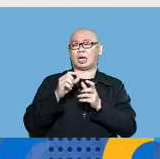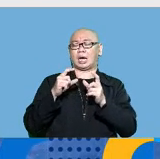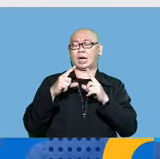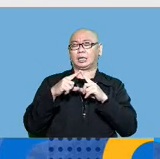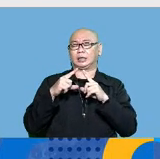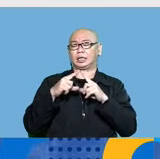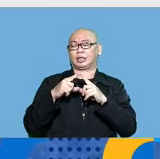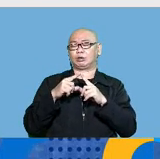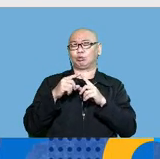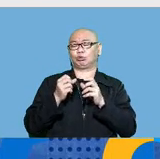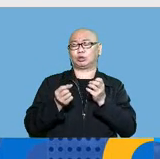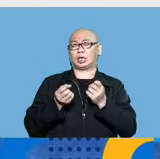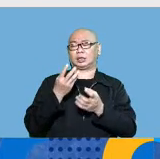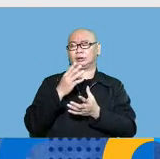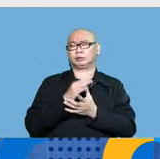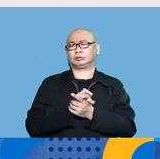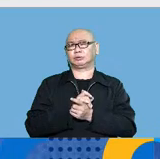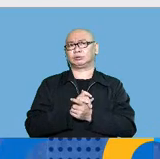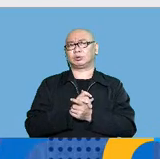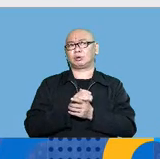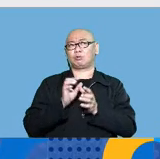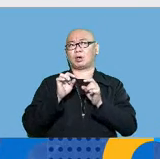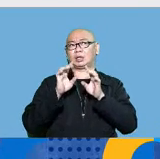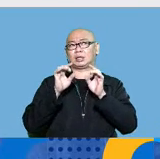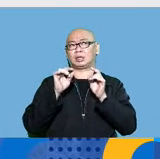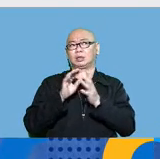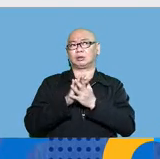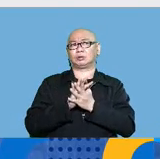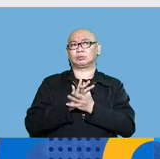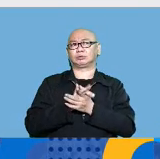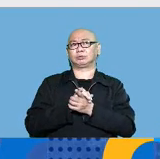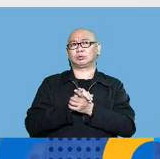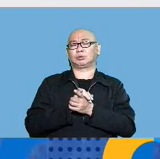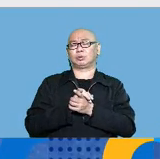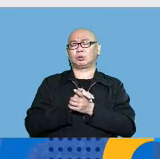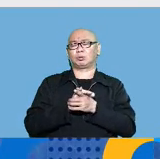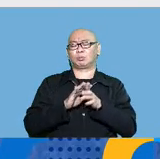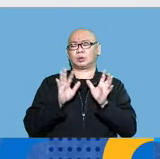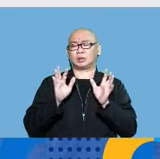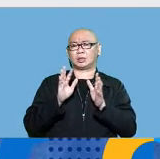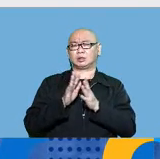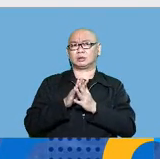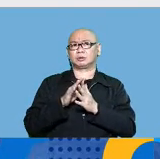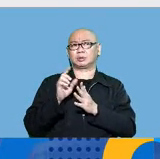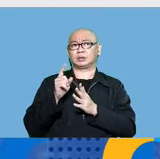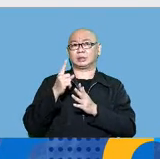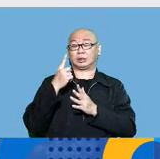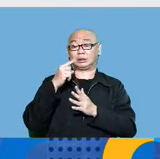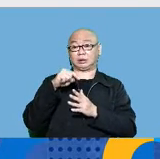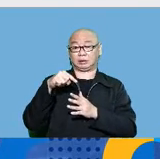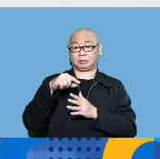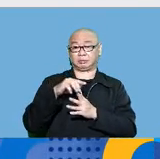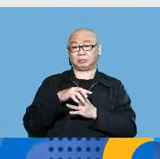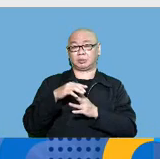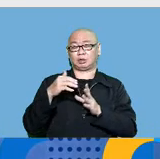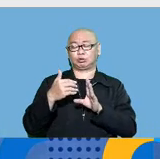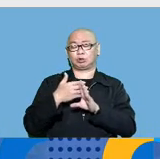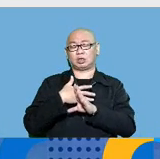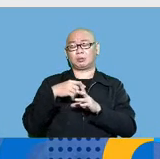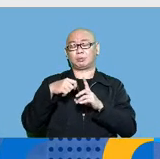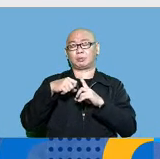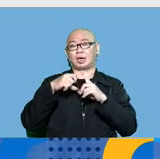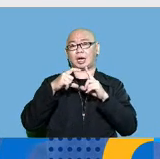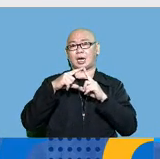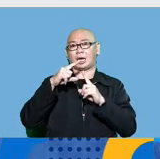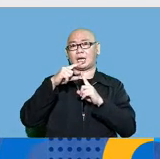subulata yang memiliki variasi warna pada kelopak dan mahkota bunganya. Dan spesies ini masuk dalam kategori